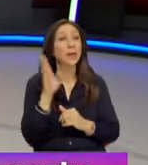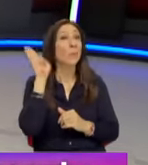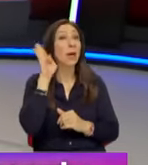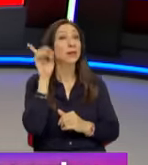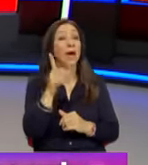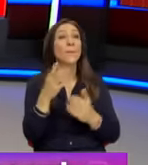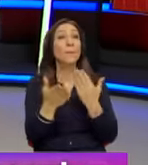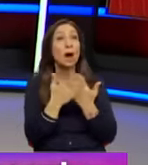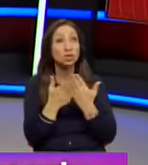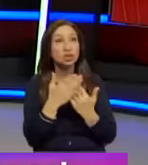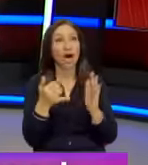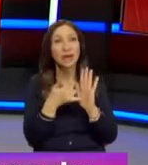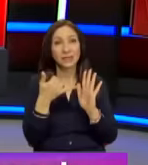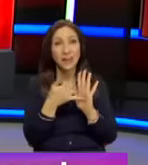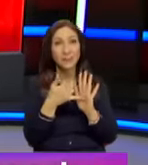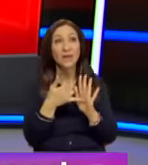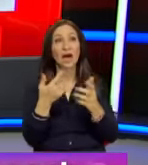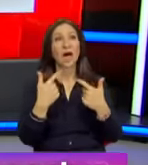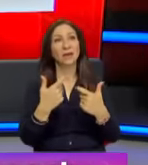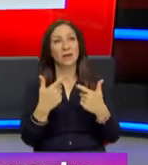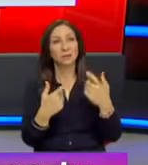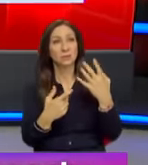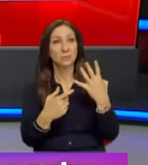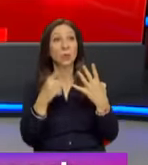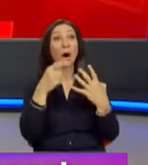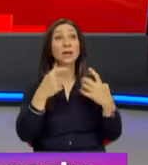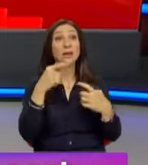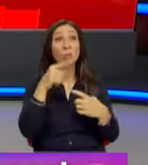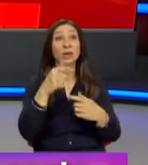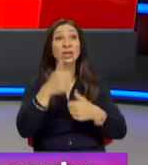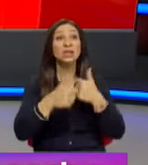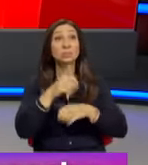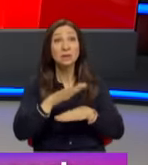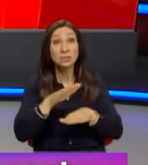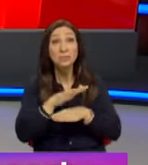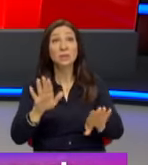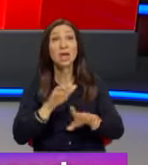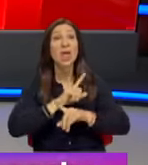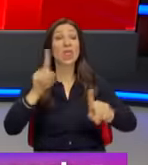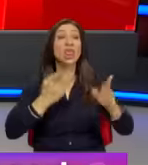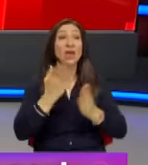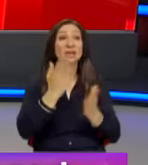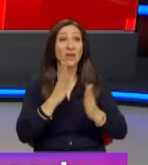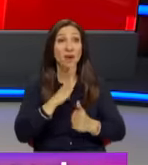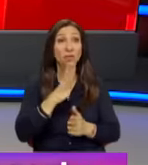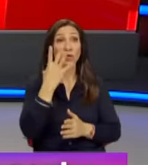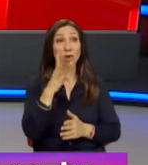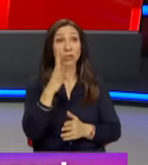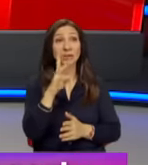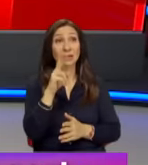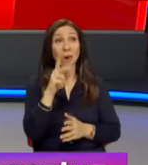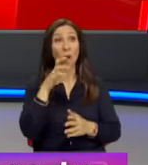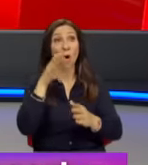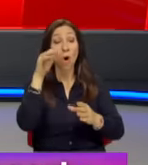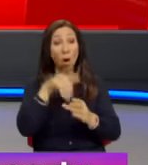Malatya, Kahramanmaraş, Gaziantep ve Hatay. Hatay'da bu arada yarış bitti mi bitmedi mi itirazlar da var. 4000 kadar